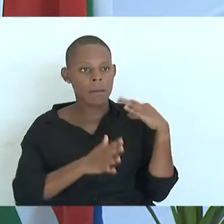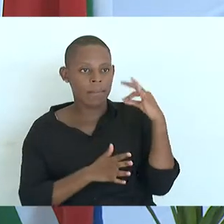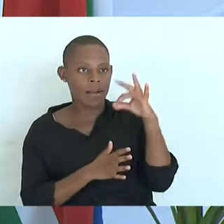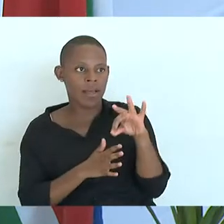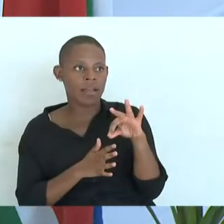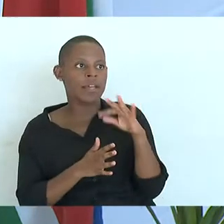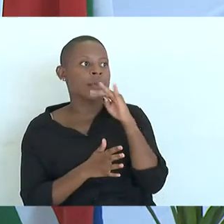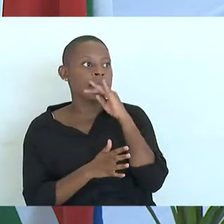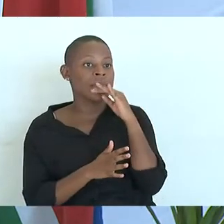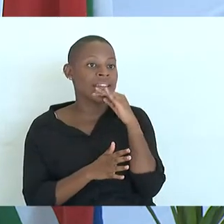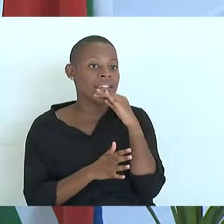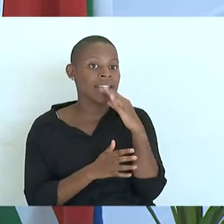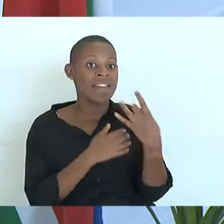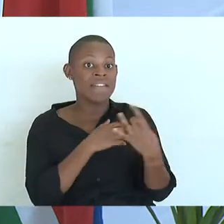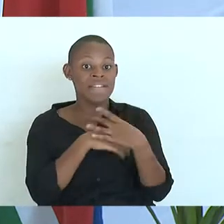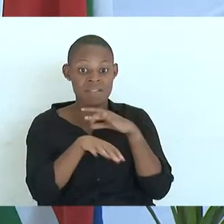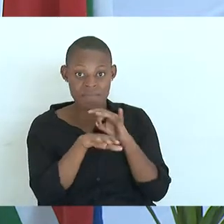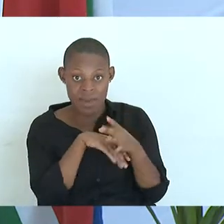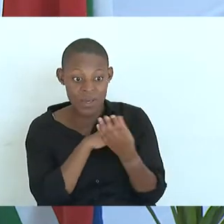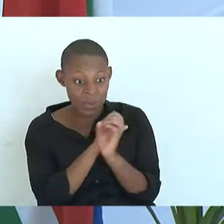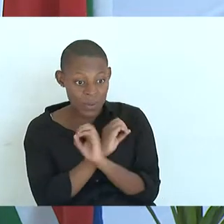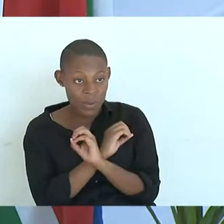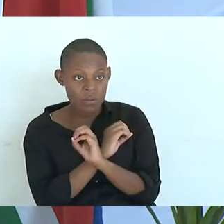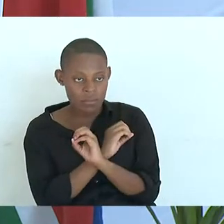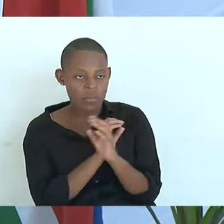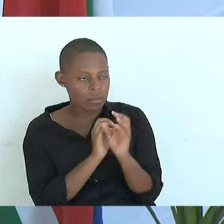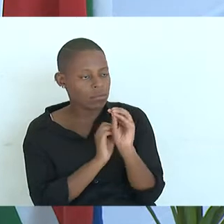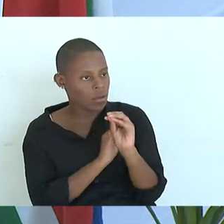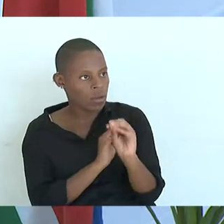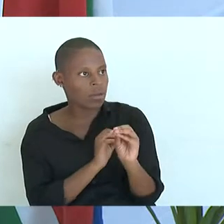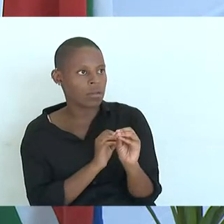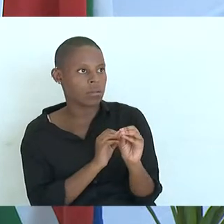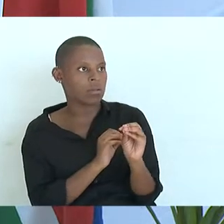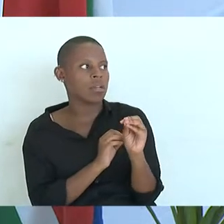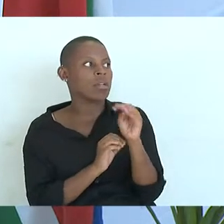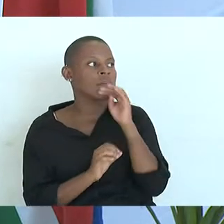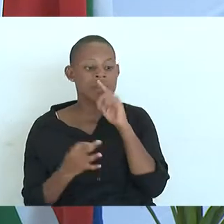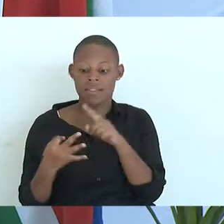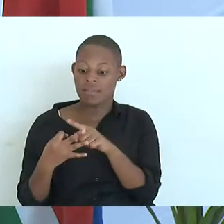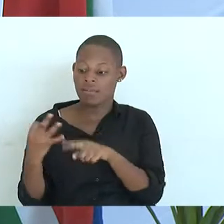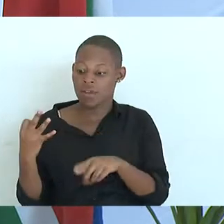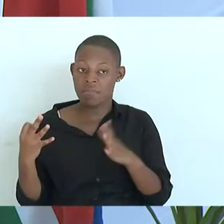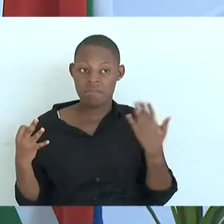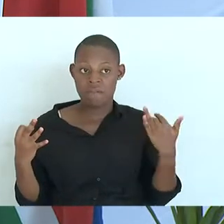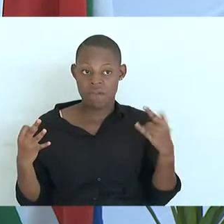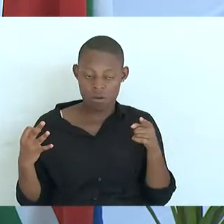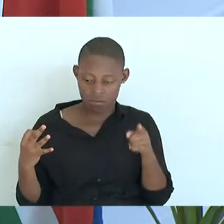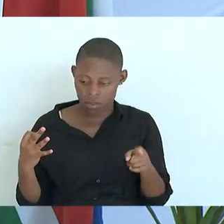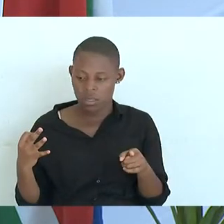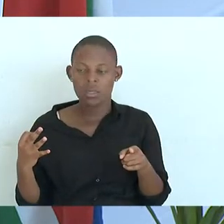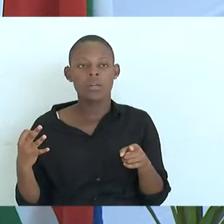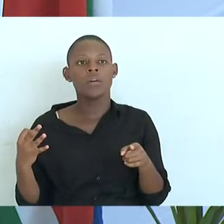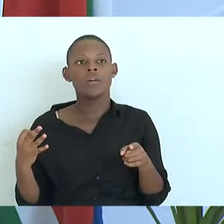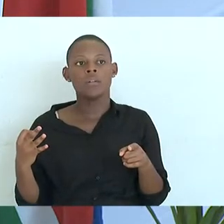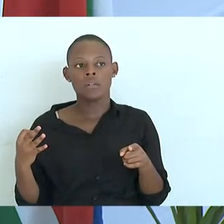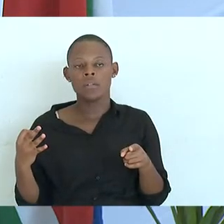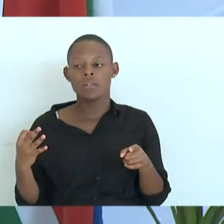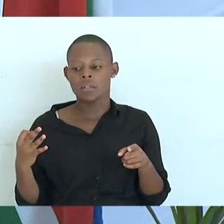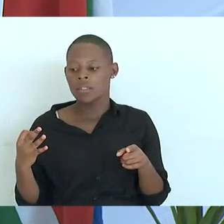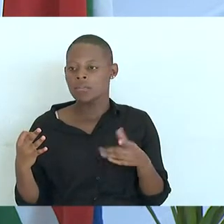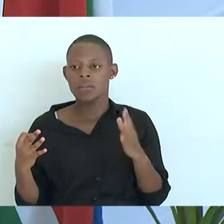ukuthi uma wakwa applyela kwaHulumeni kule mkhakhe u3 engiyibalayo uma